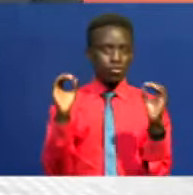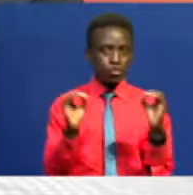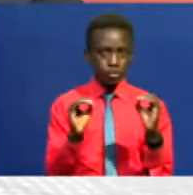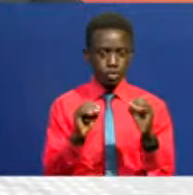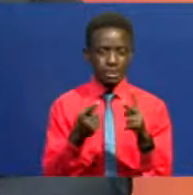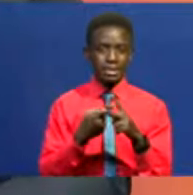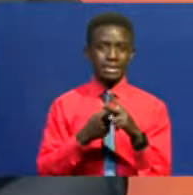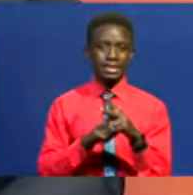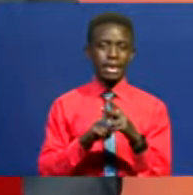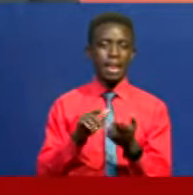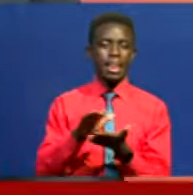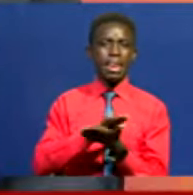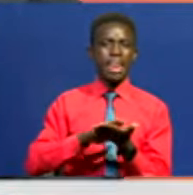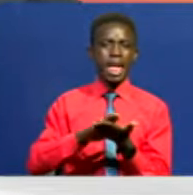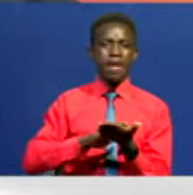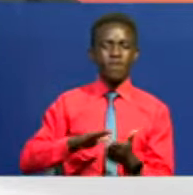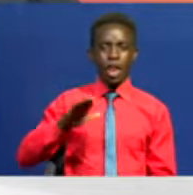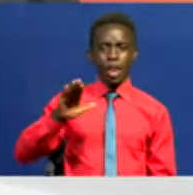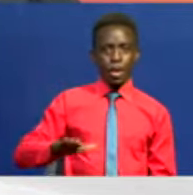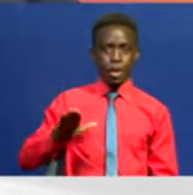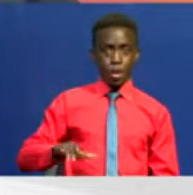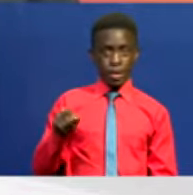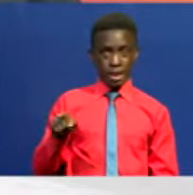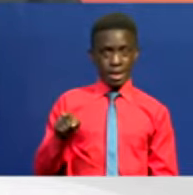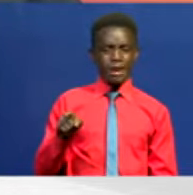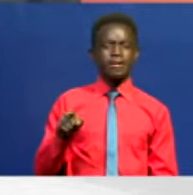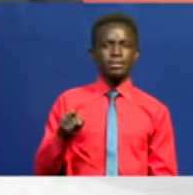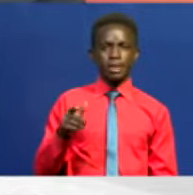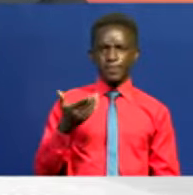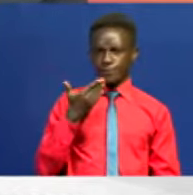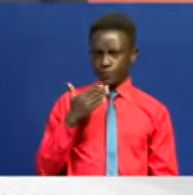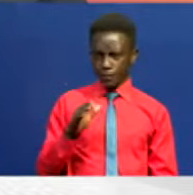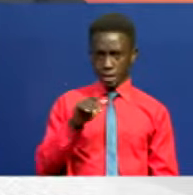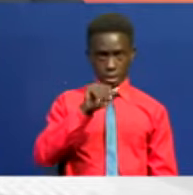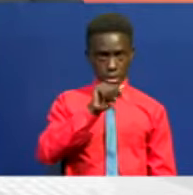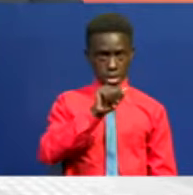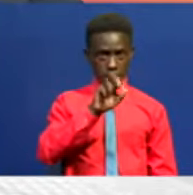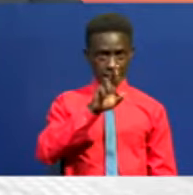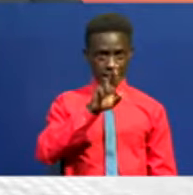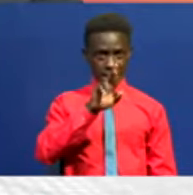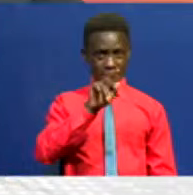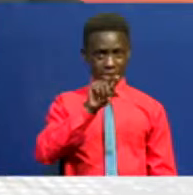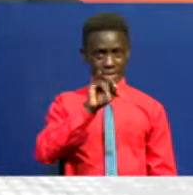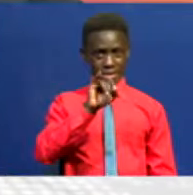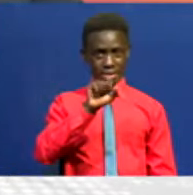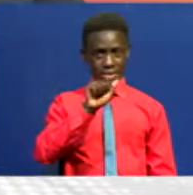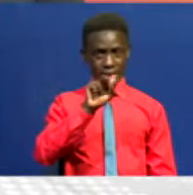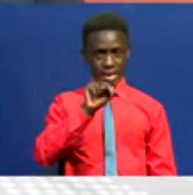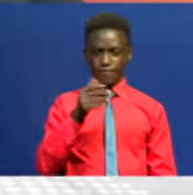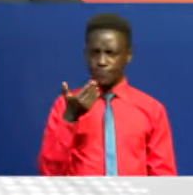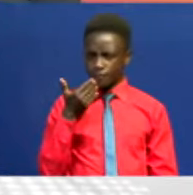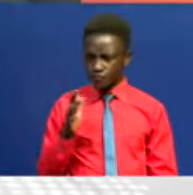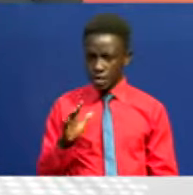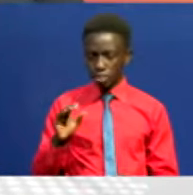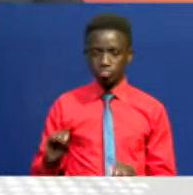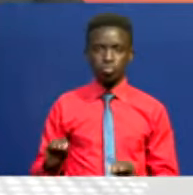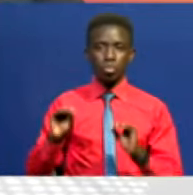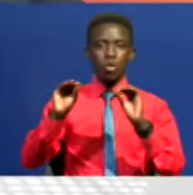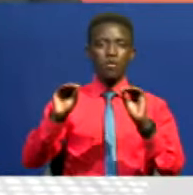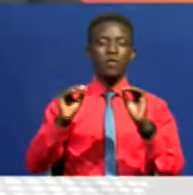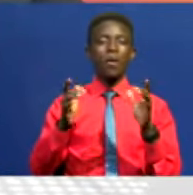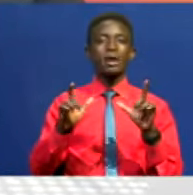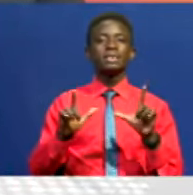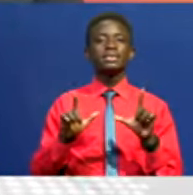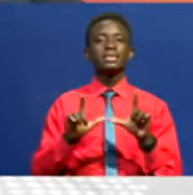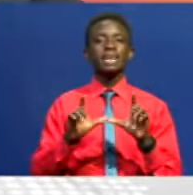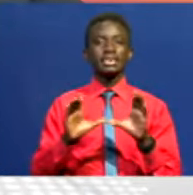wanaanzia hiyo level ya chini. Atakapomaliza artisan, wana upgrade, wanaenda kwa certificate. So ukitoka artisan